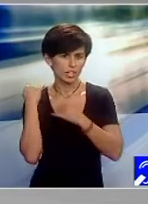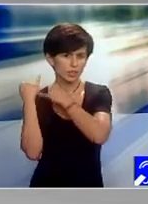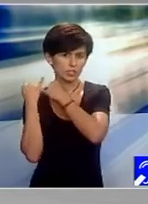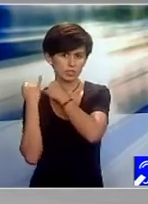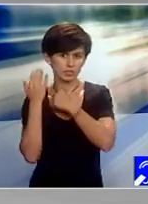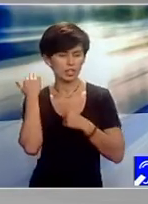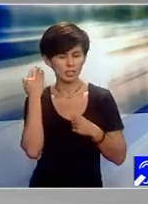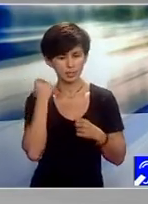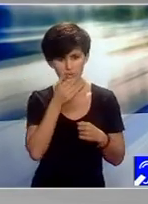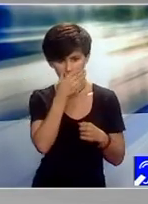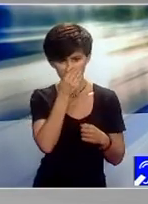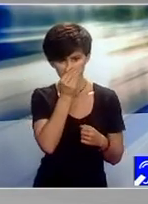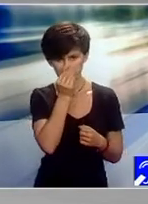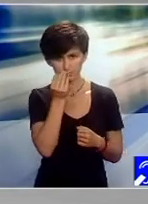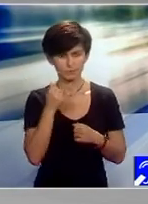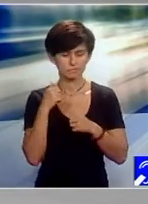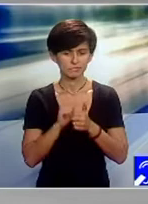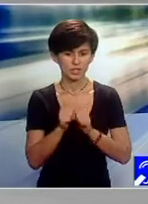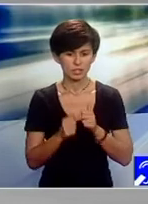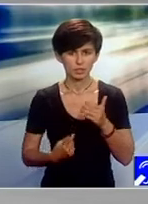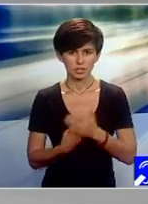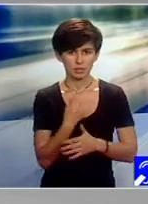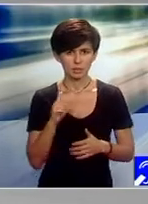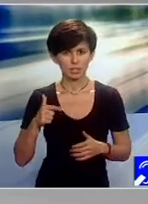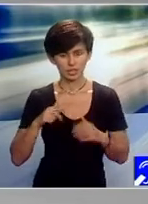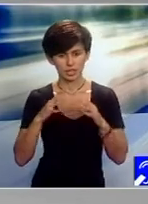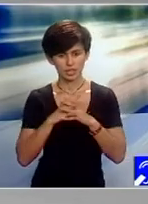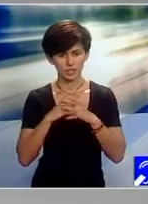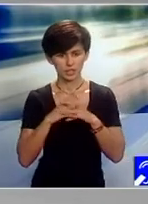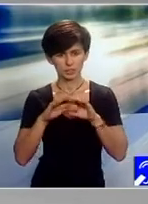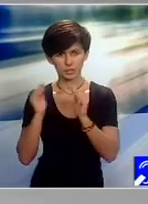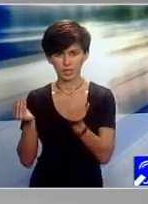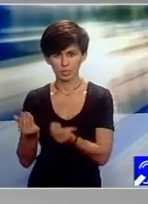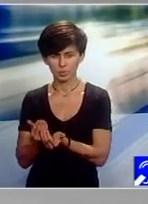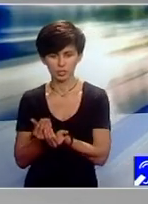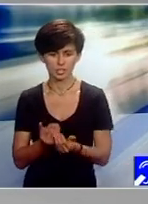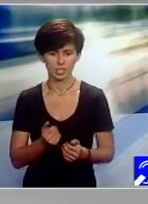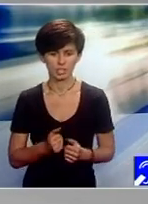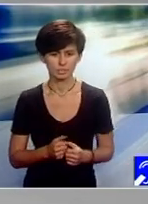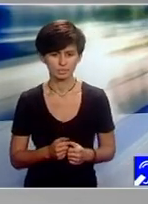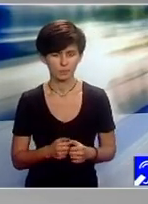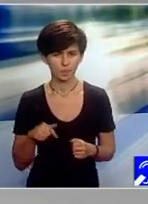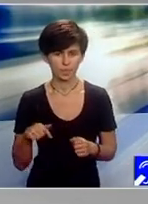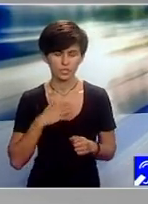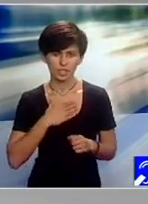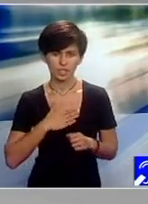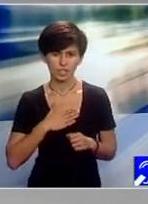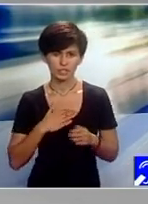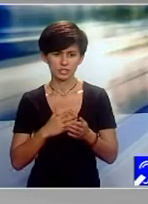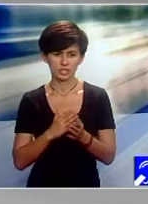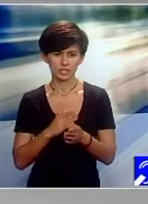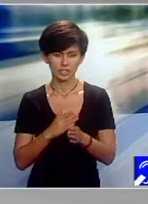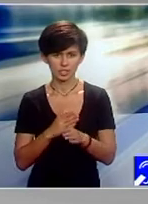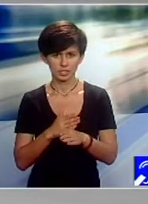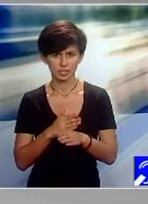țara noastră. Sportul a fost inventat după al doilea război mondial de către austriacul Hans Lorenzen. Acesta a vrut să-i reintegreze în